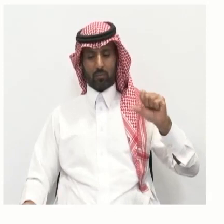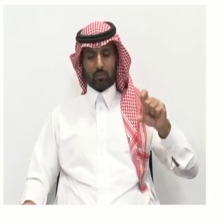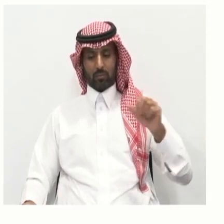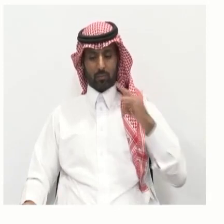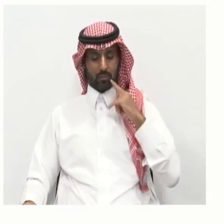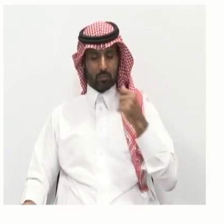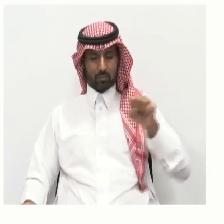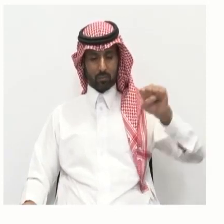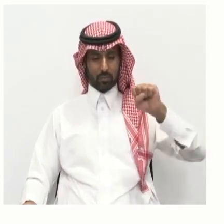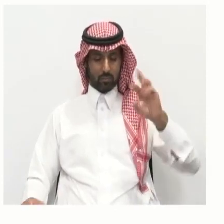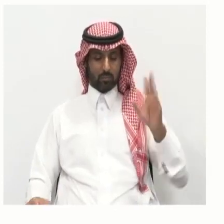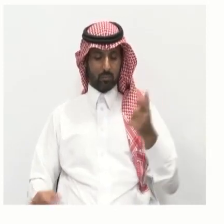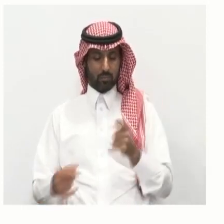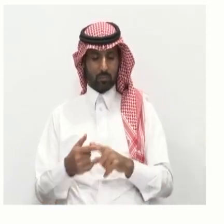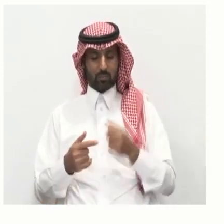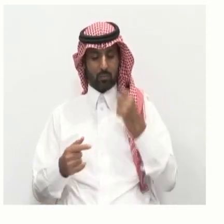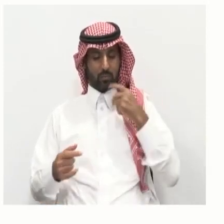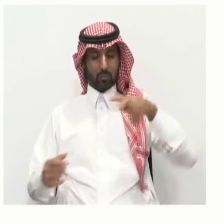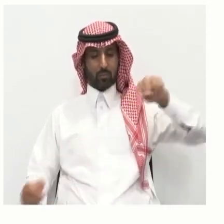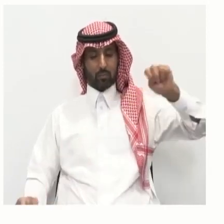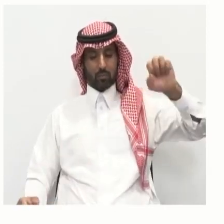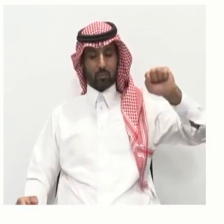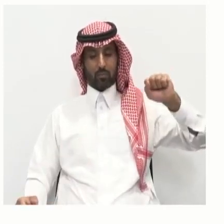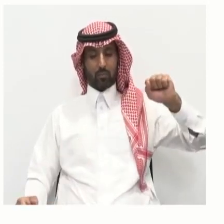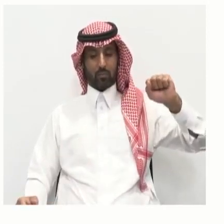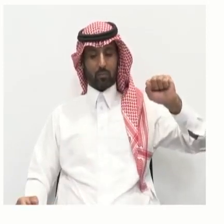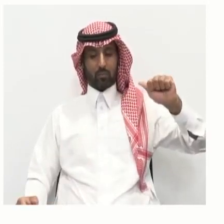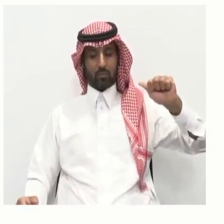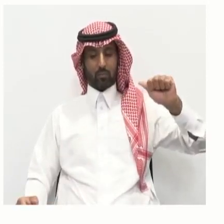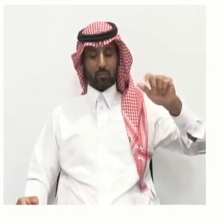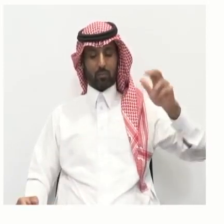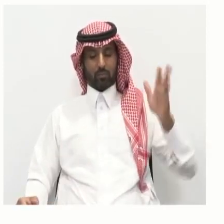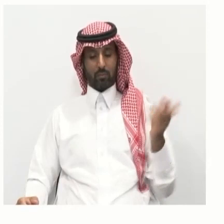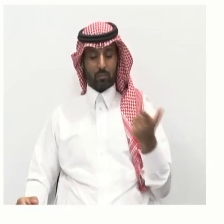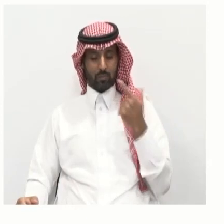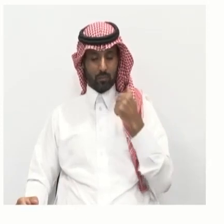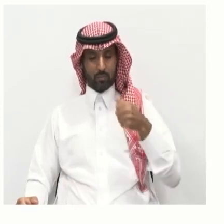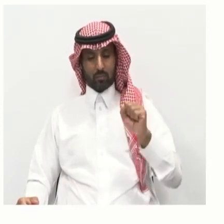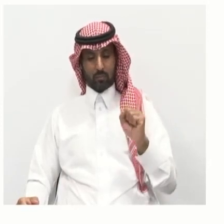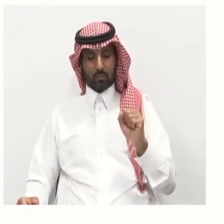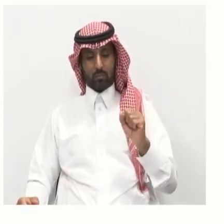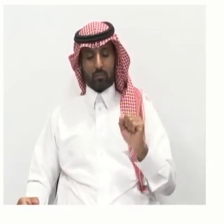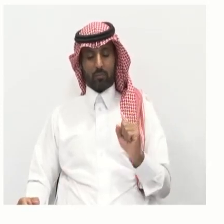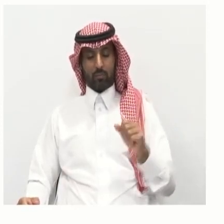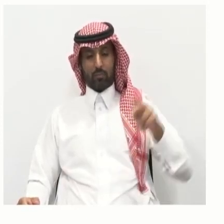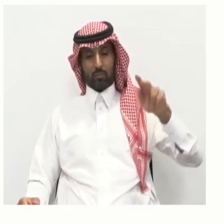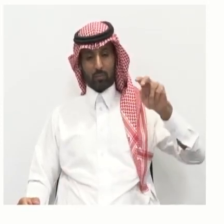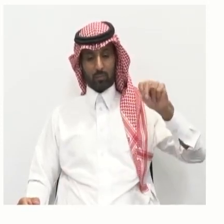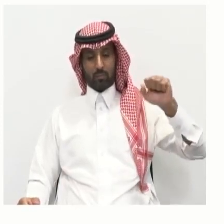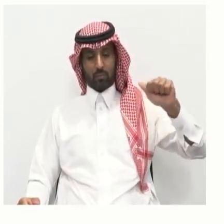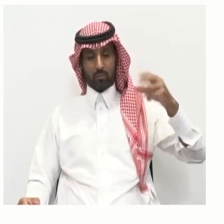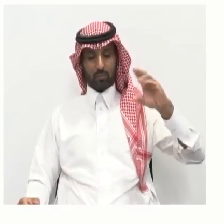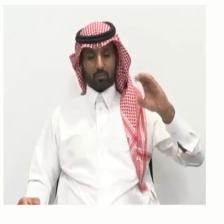رمزه اس والصوديوم رمزه ايش ان كون عندي ايش كبريتيد الهيدروجين